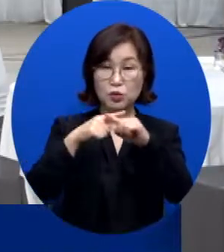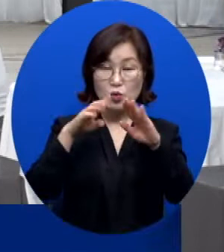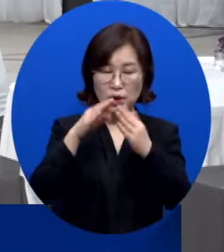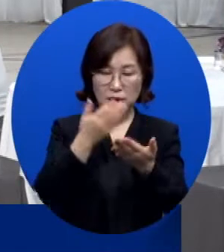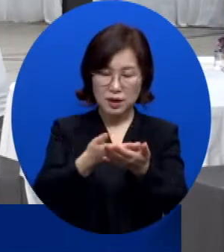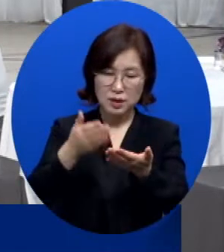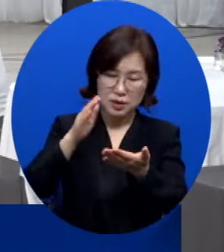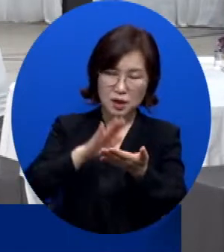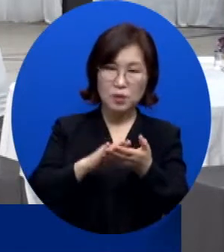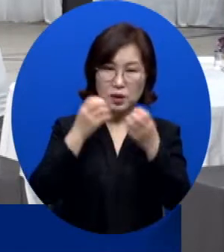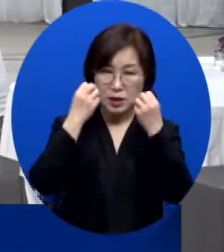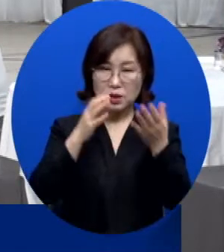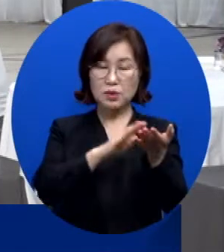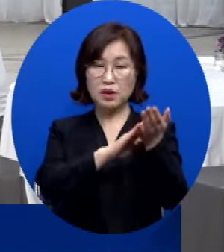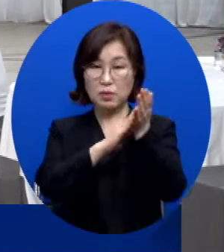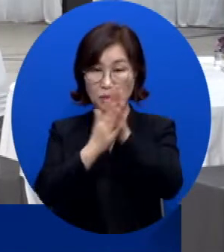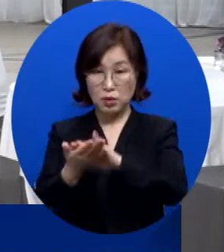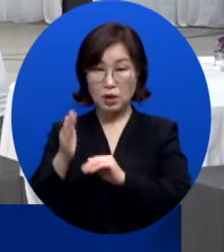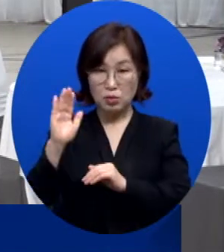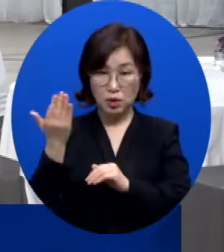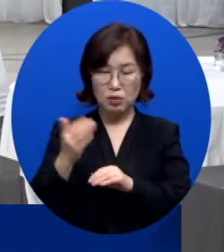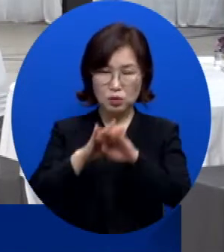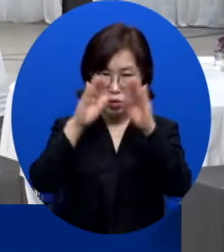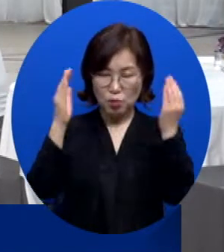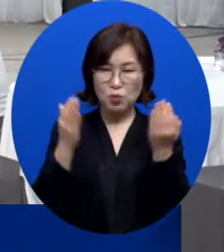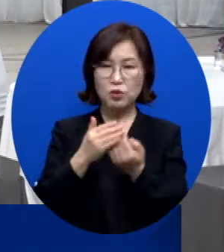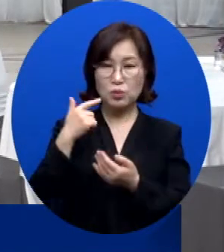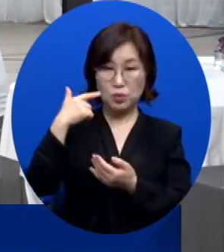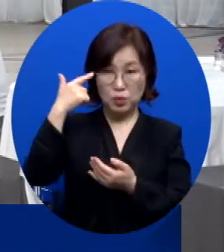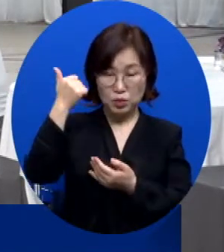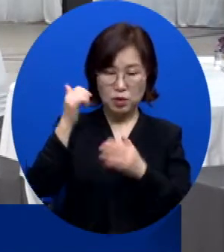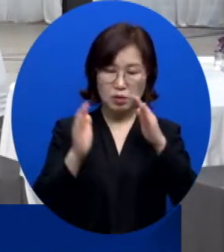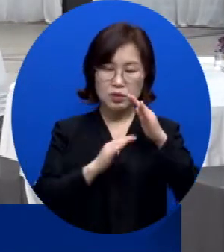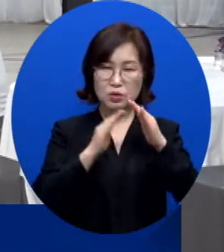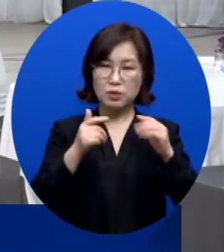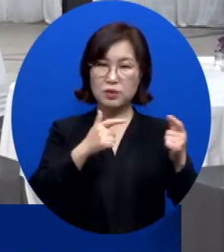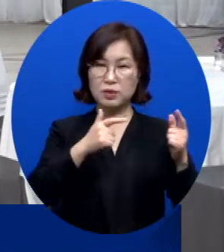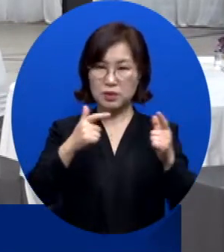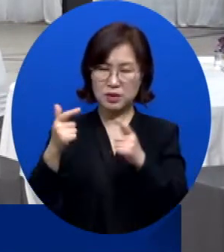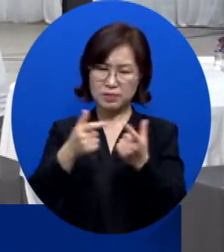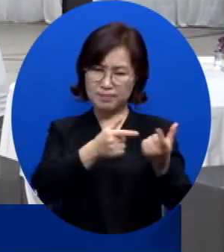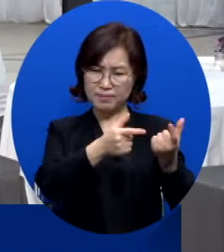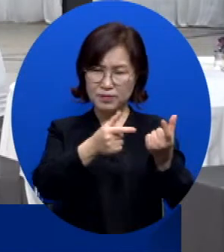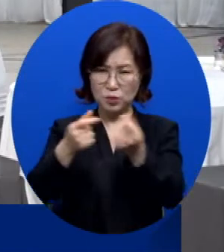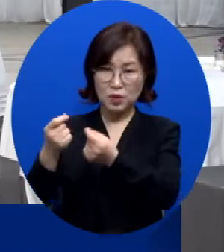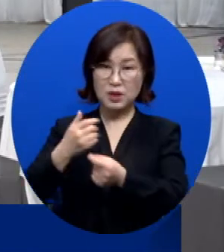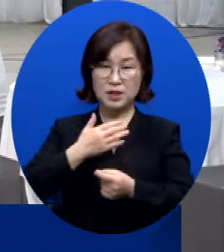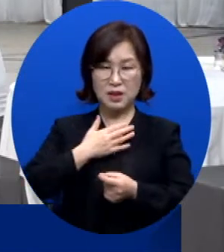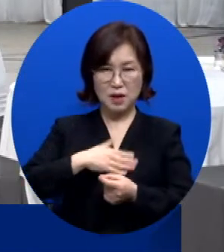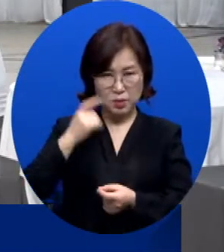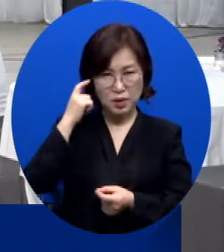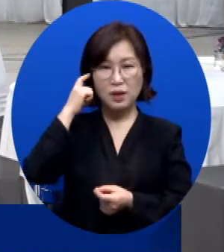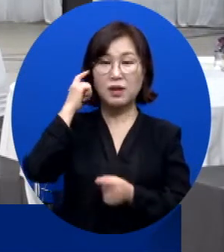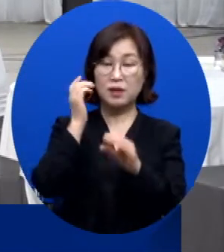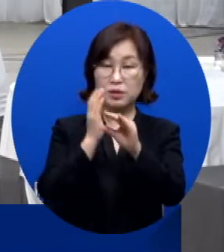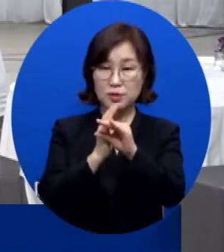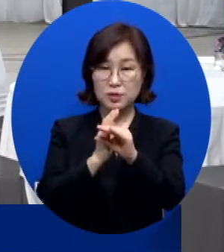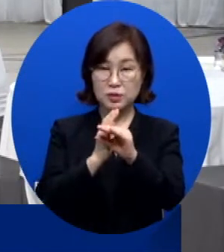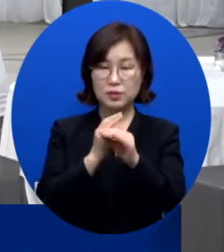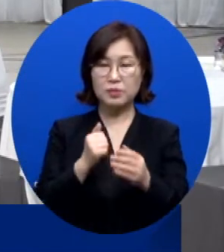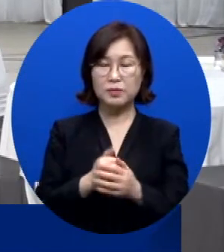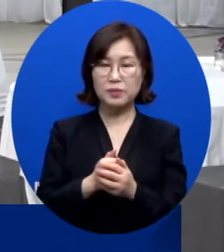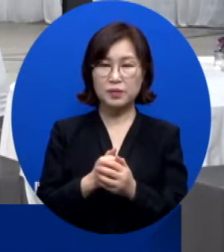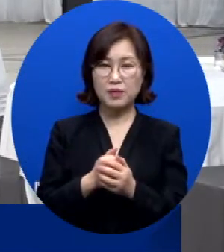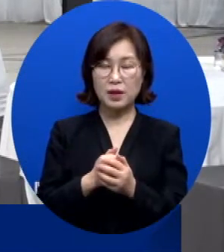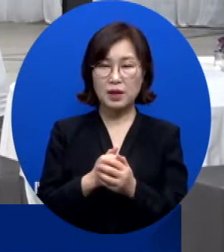새로워져야 된다는 생각은 모든 목회자들과 한국교회 교인들이 다 공동적으로 가지고 있는 것입니다. 제4차